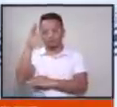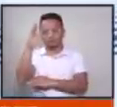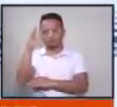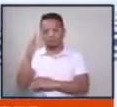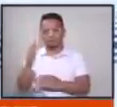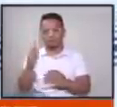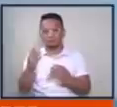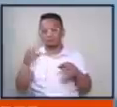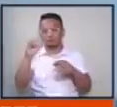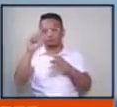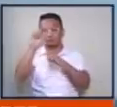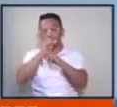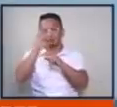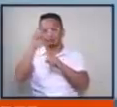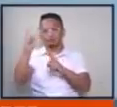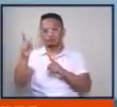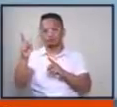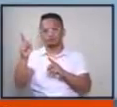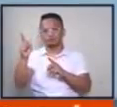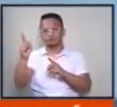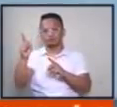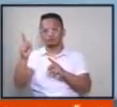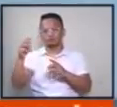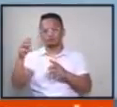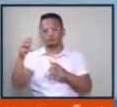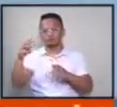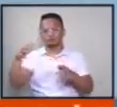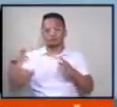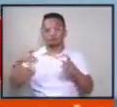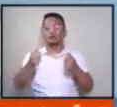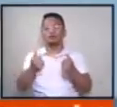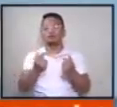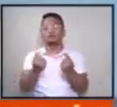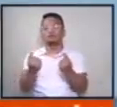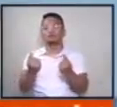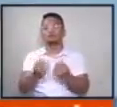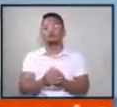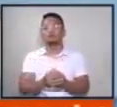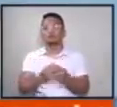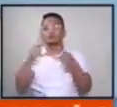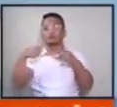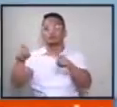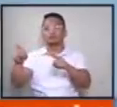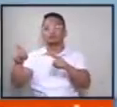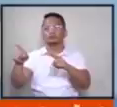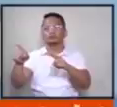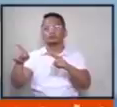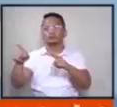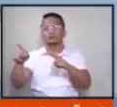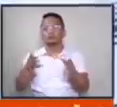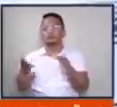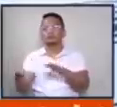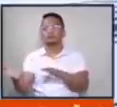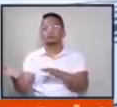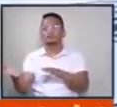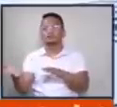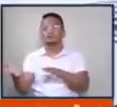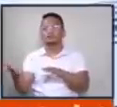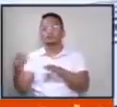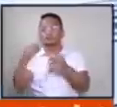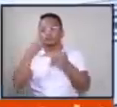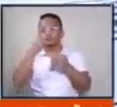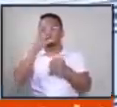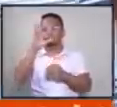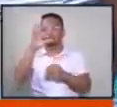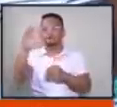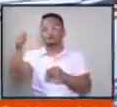noong August 20 nang magwala si chairman. Paano ba nangyari? Pumunta po kami Lamayan mga last 9 po. Nung okay. Pauwi na po kami